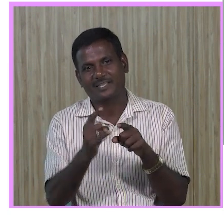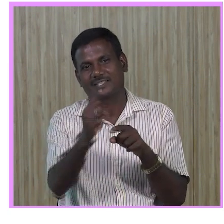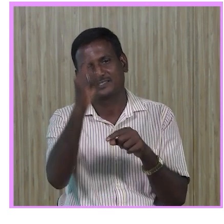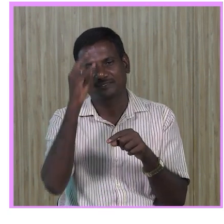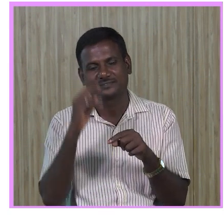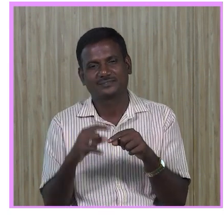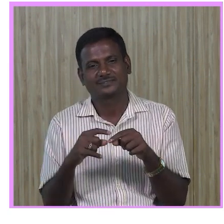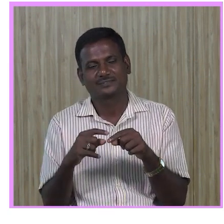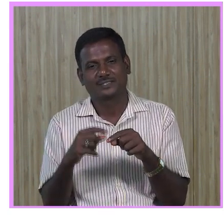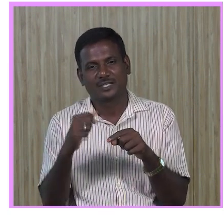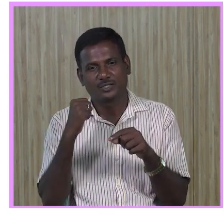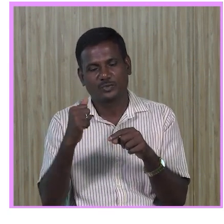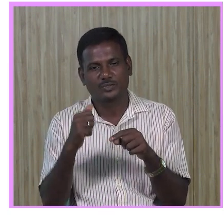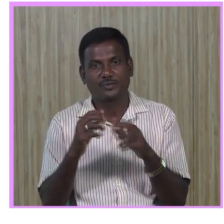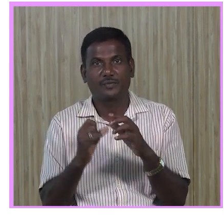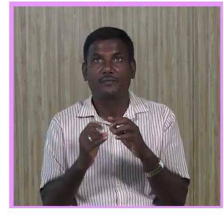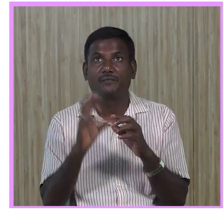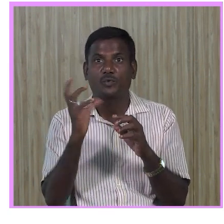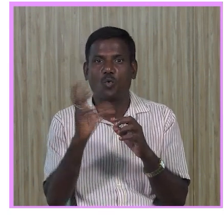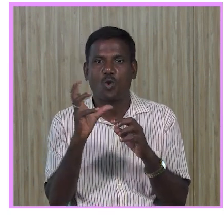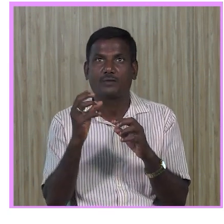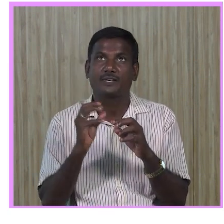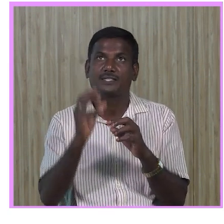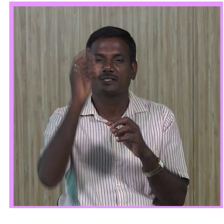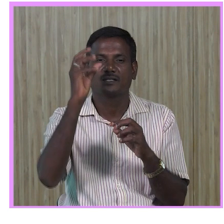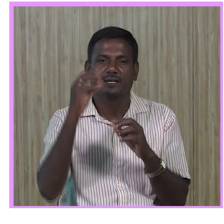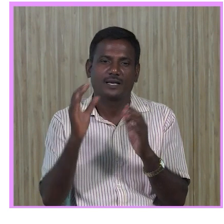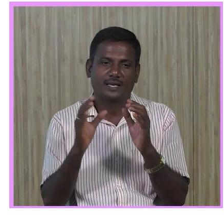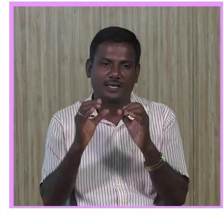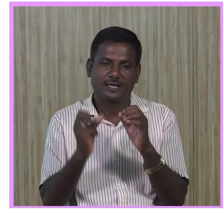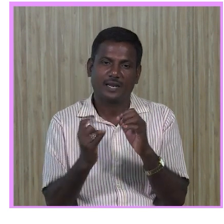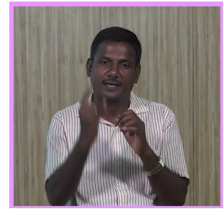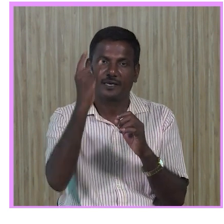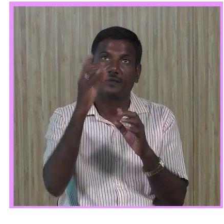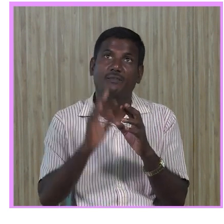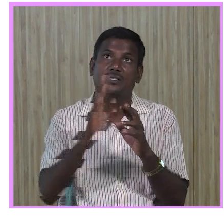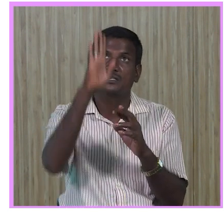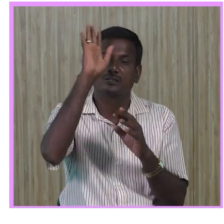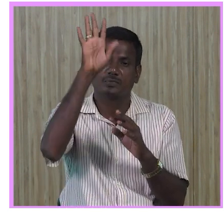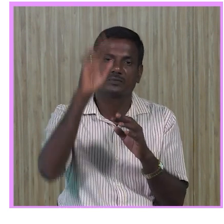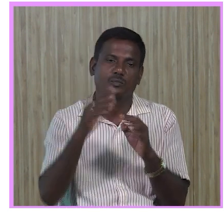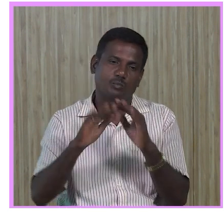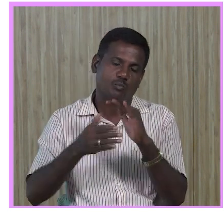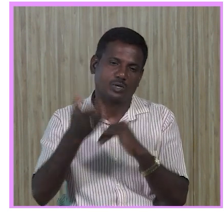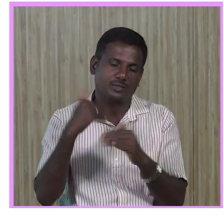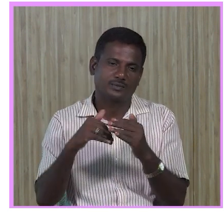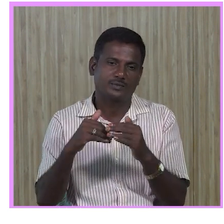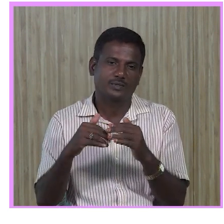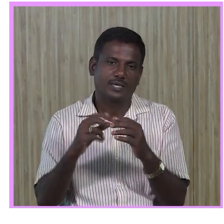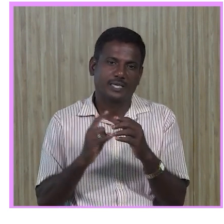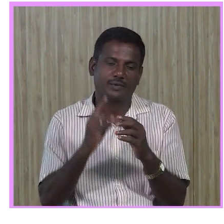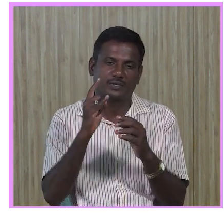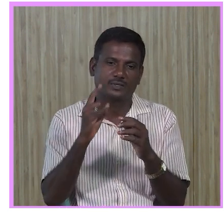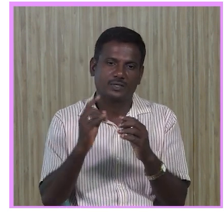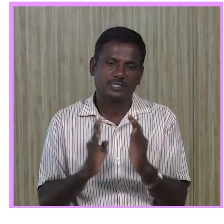இயங்குகிறது. துணைக்கோள் விண்ணில் செலுத்தப்படுதல். ராக்கெட்டானது விண்ணில் செலுத்தப்படுவதற்கு முன்னர்